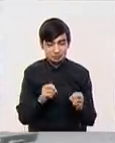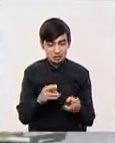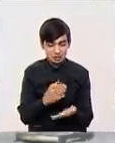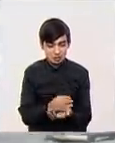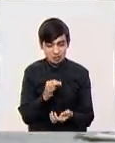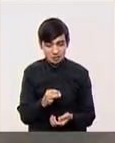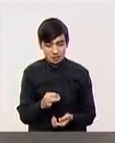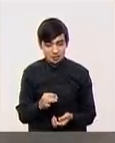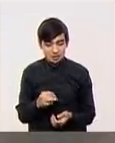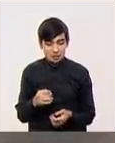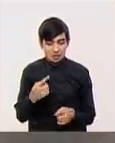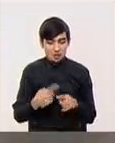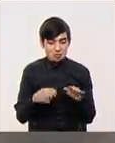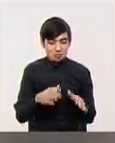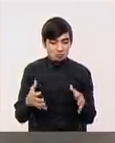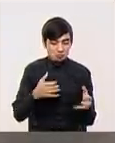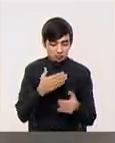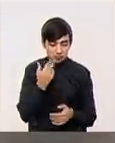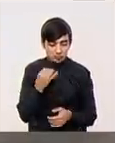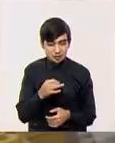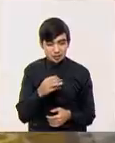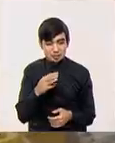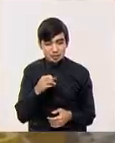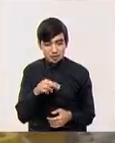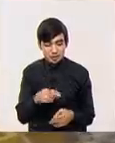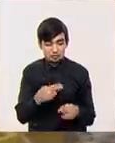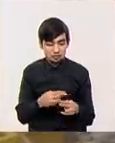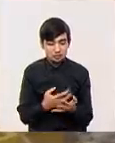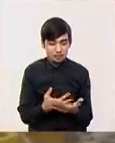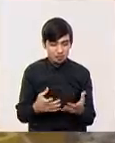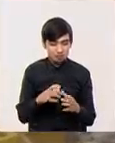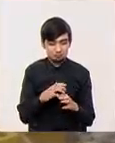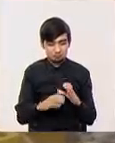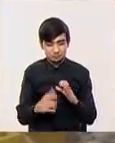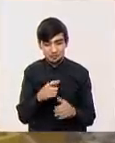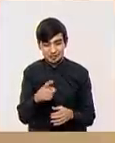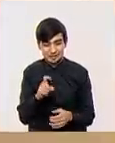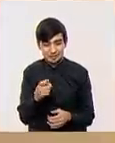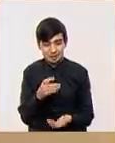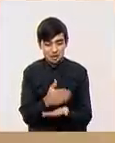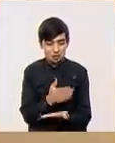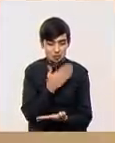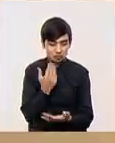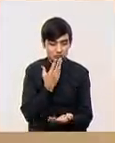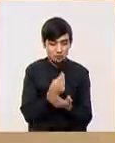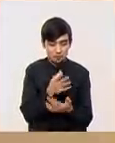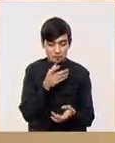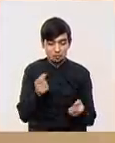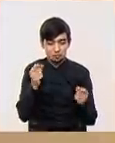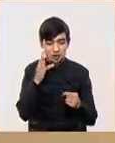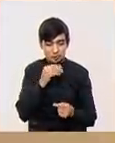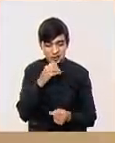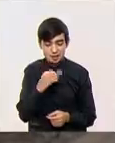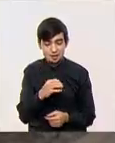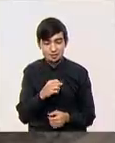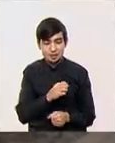сыртқа тәуелді емес. Екі станцияда газды металл құбырдағы газ компонентінде химиялық элементтердің бар жоғын дер кезінде анықтай алады. Сондай ақ